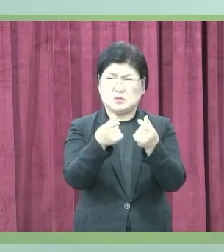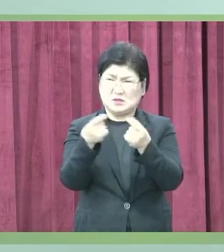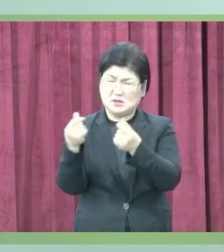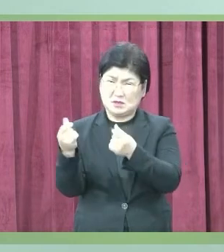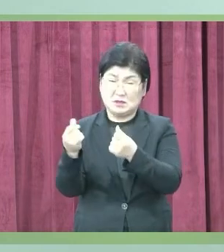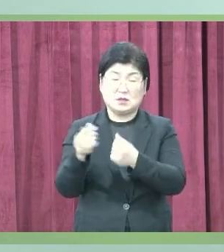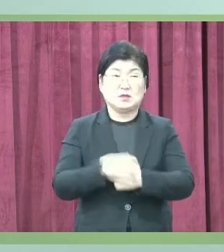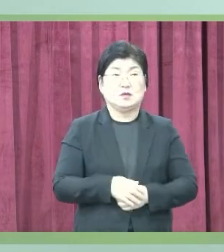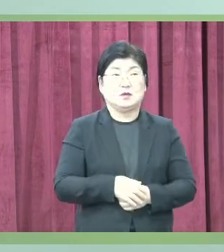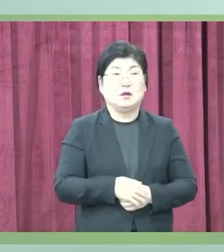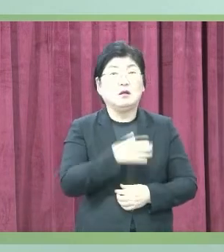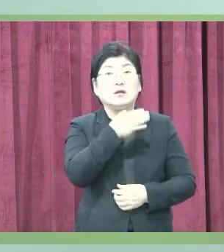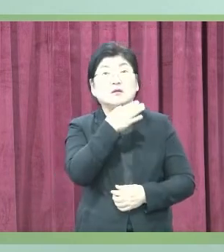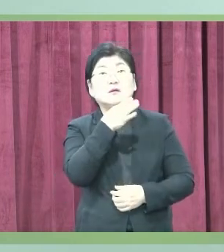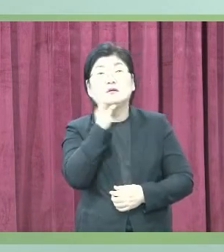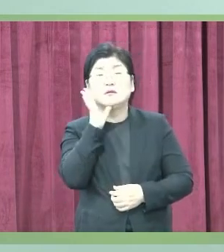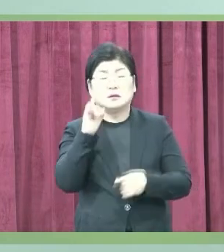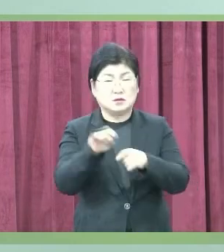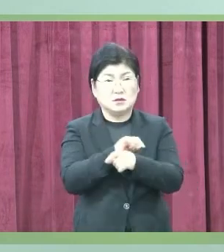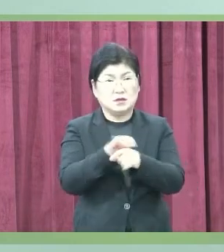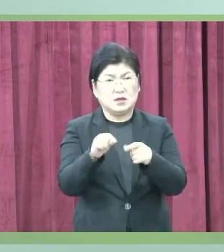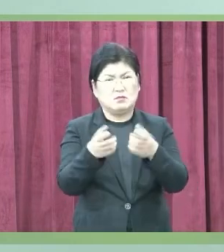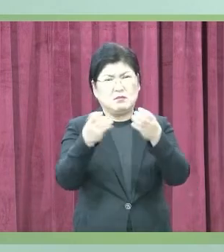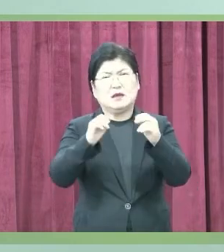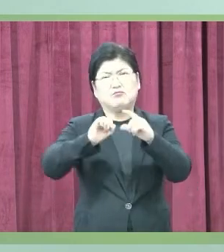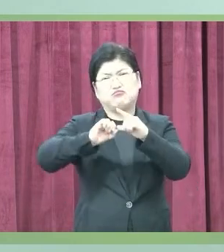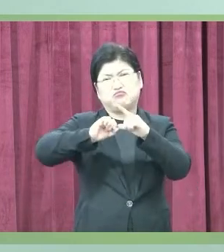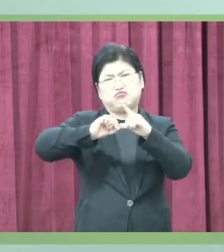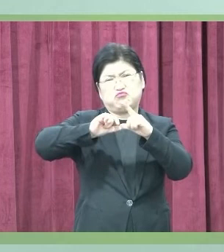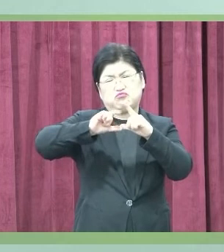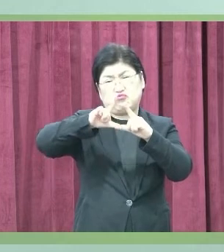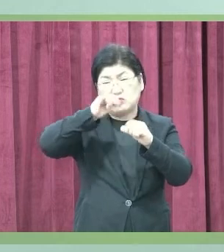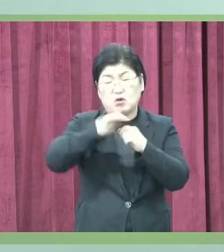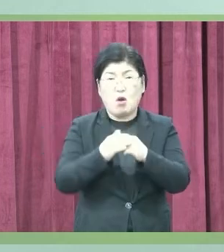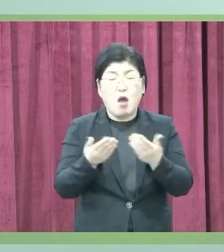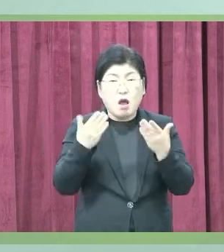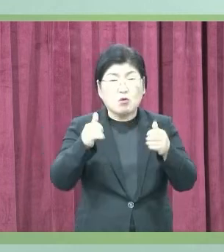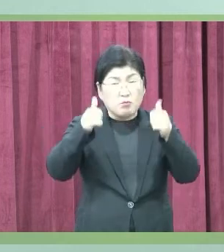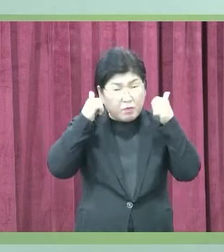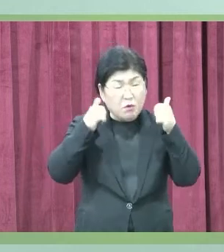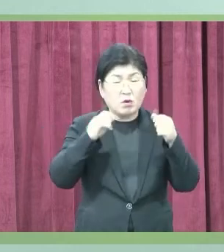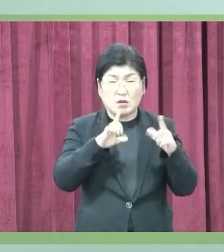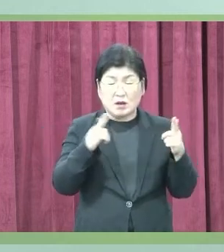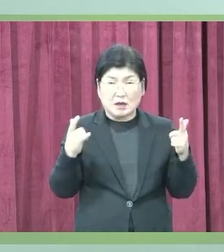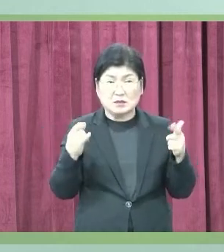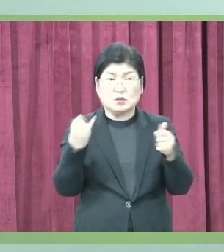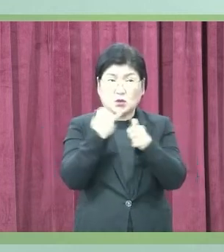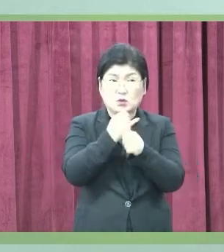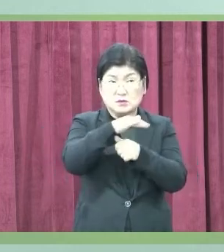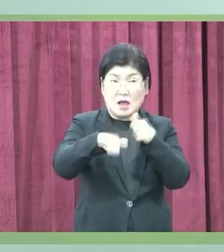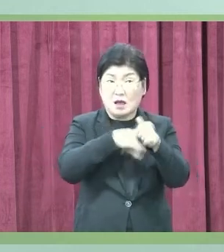할 수가 있고요. 고령 인구가 특히나 많다라는 것을 알 수가 있습니다. 학력이나 혼인 상태는 참고로 보시면